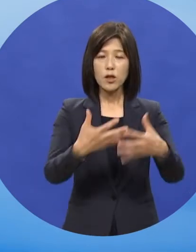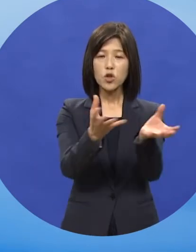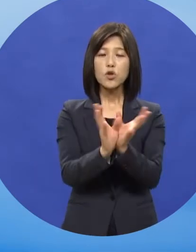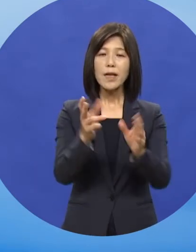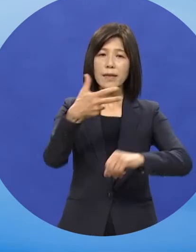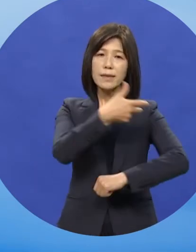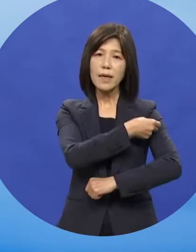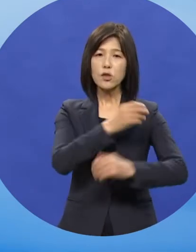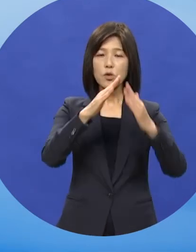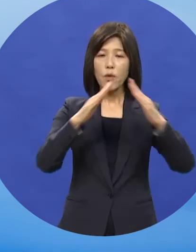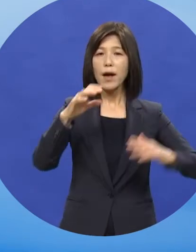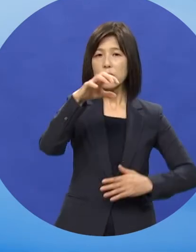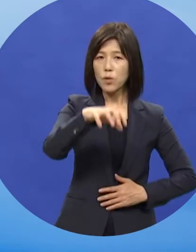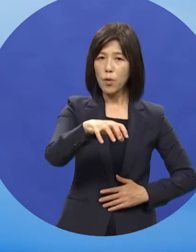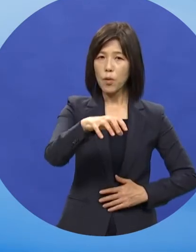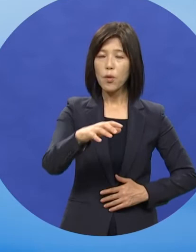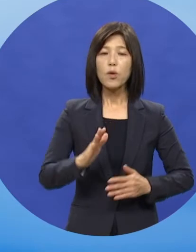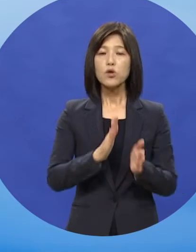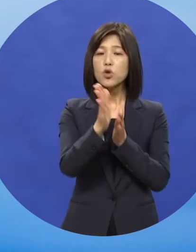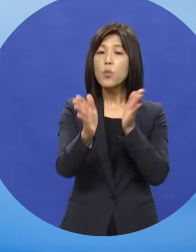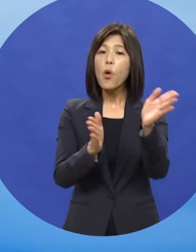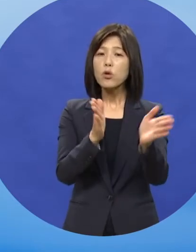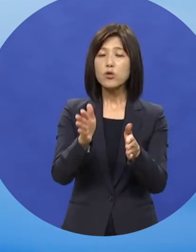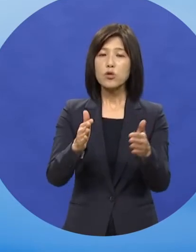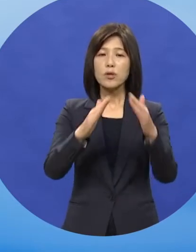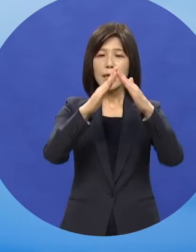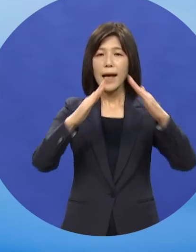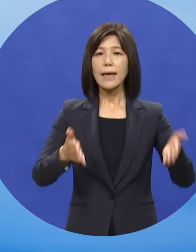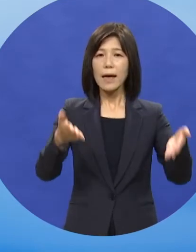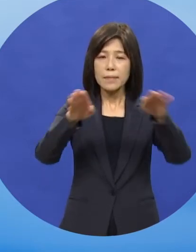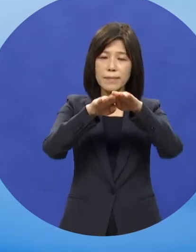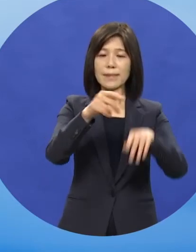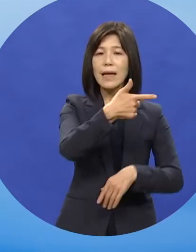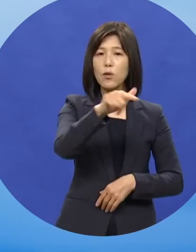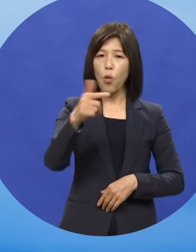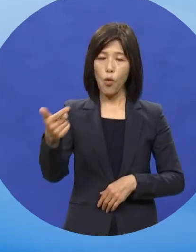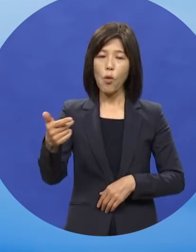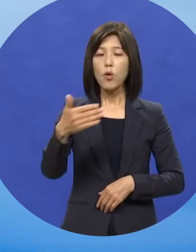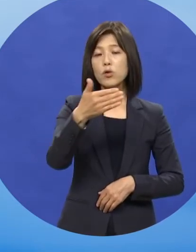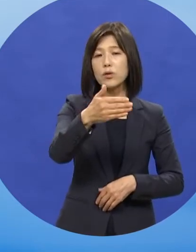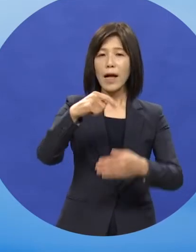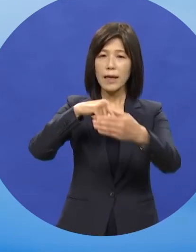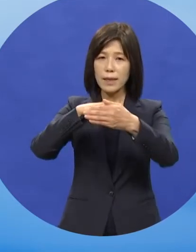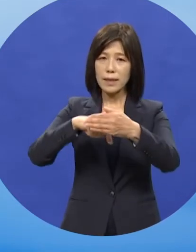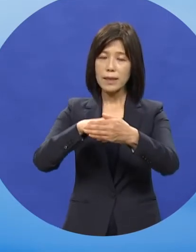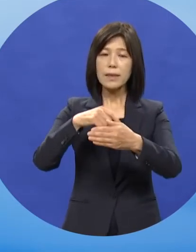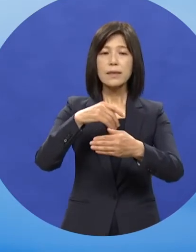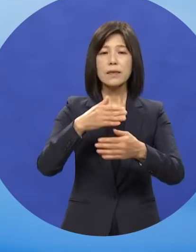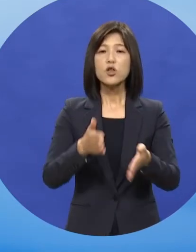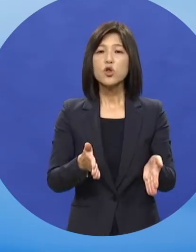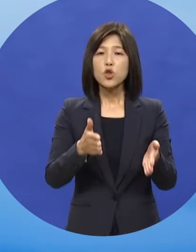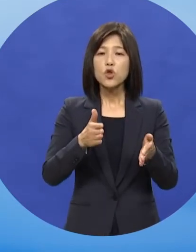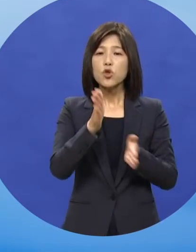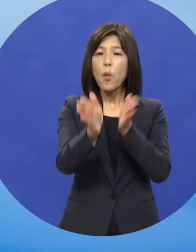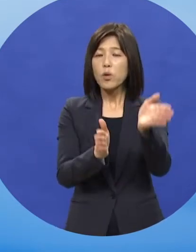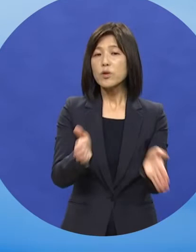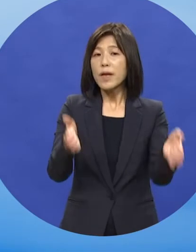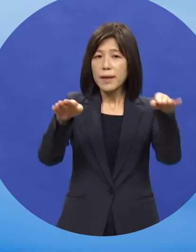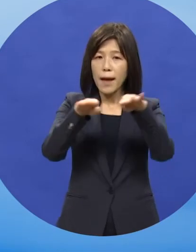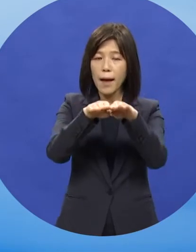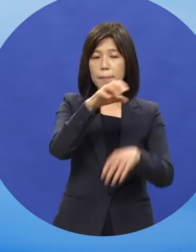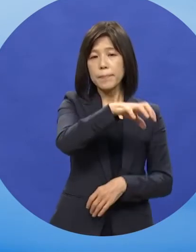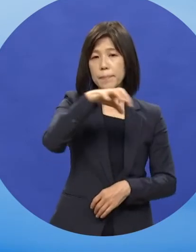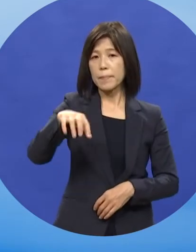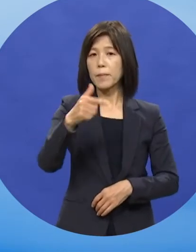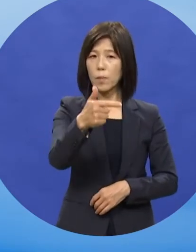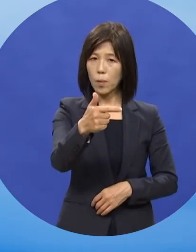集団接種の会場はスポーツ会館など区内6カ所のスポーツセンター、個別接